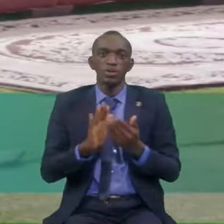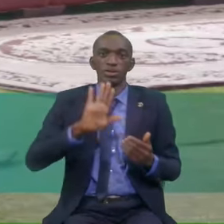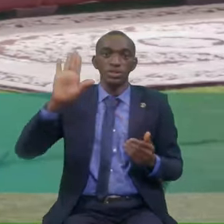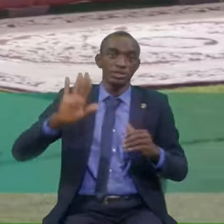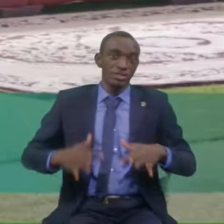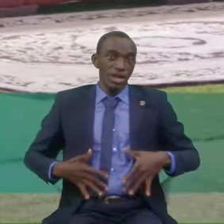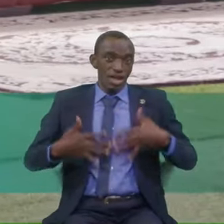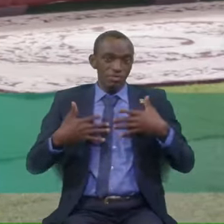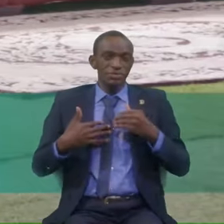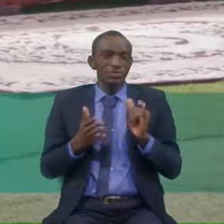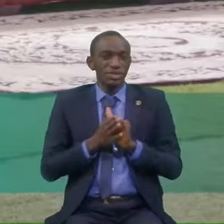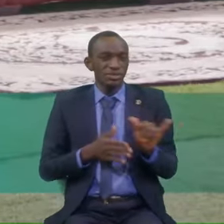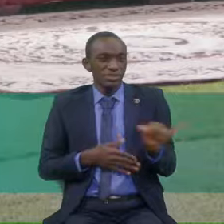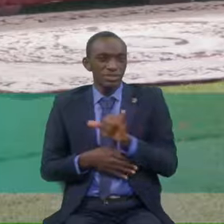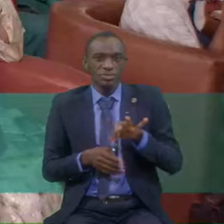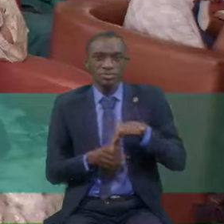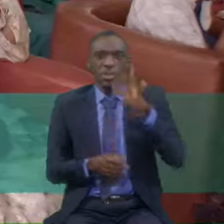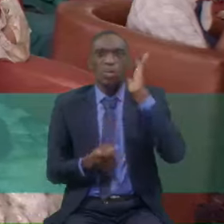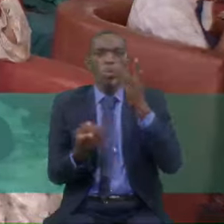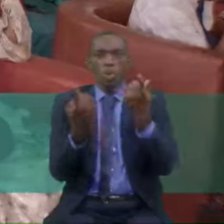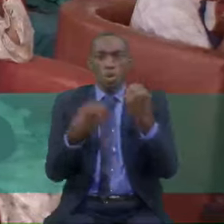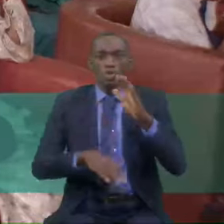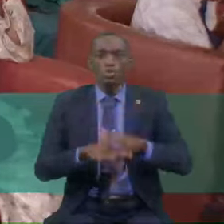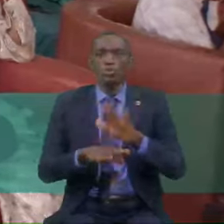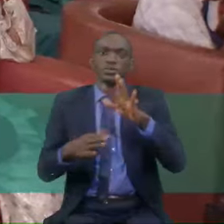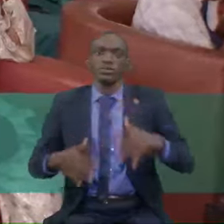même esprit viendra sur ta vie.